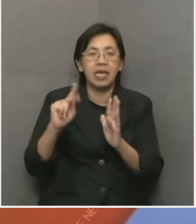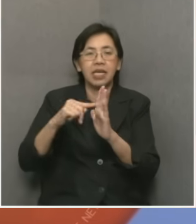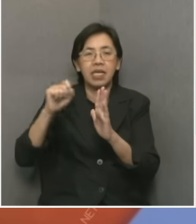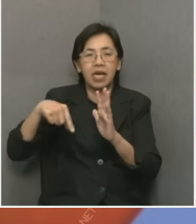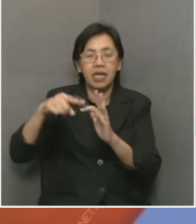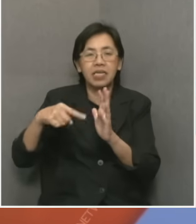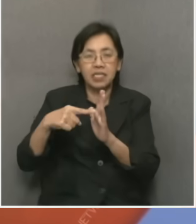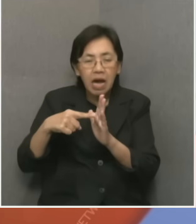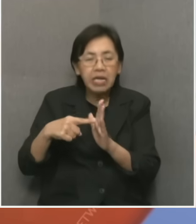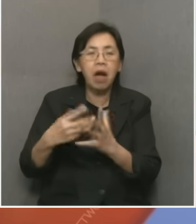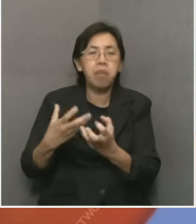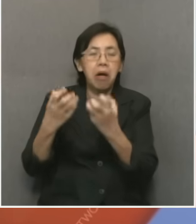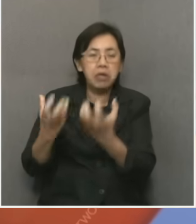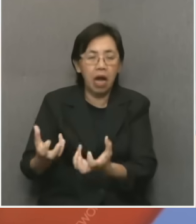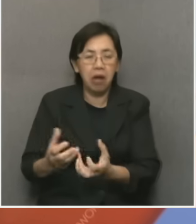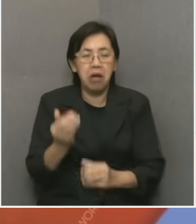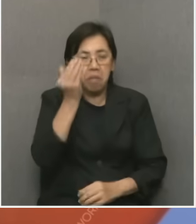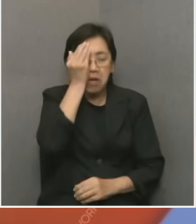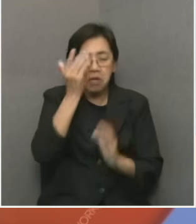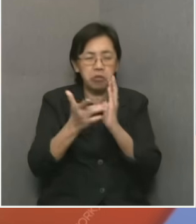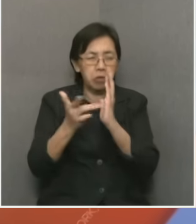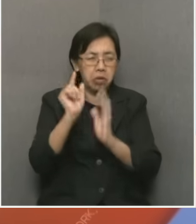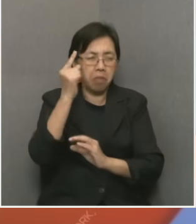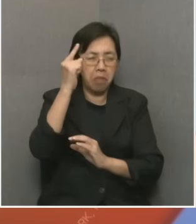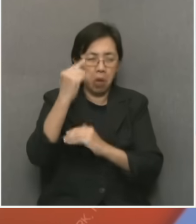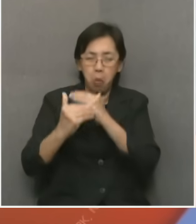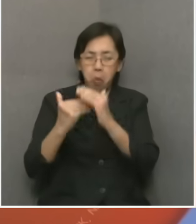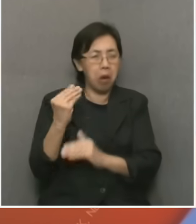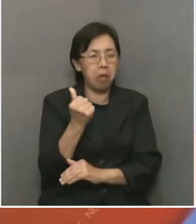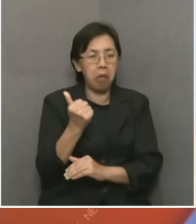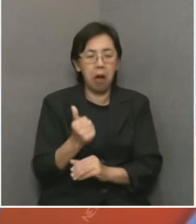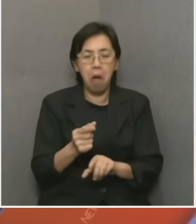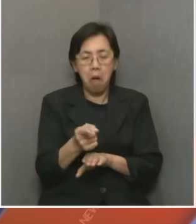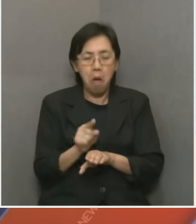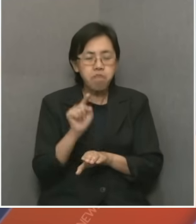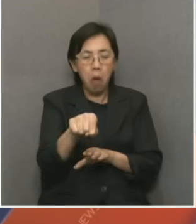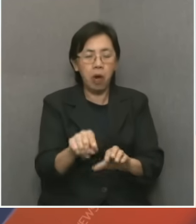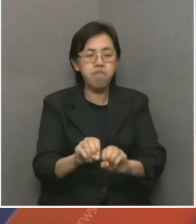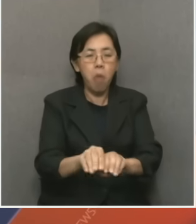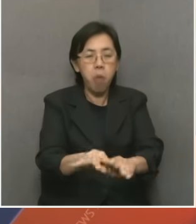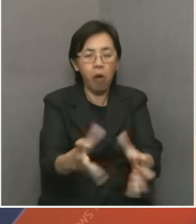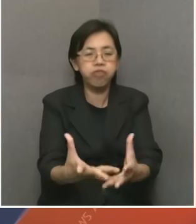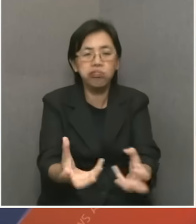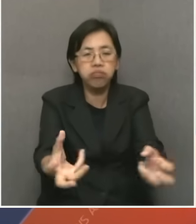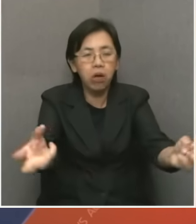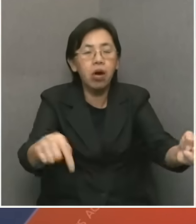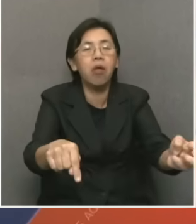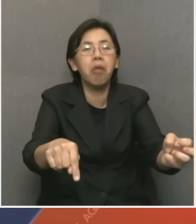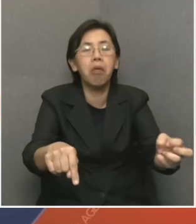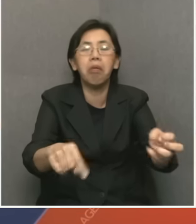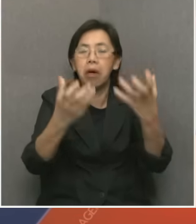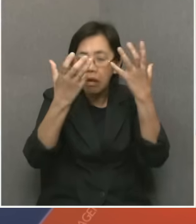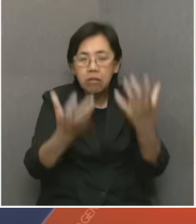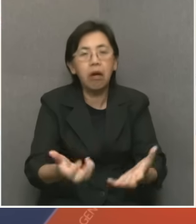จากว่าอิสราเอลมีเทคโนโลยีที่สูงนะฮะสามารถที่จะทำลายล้างได้อย่างมากเลย